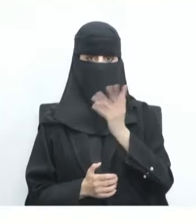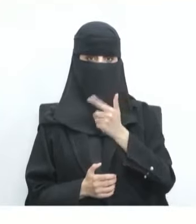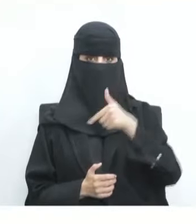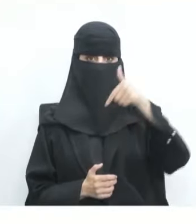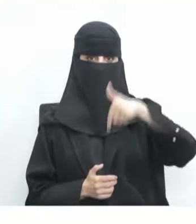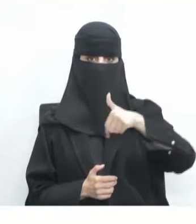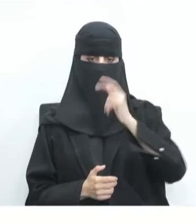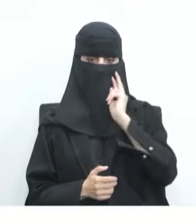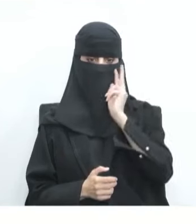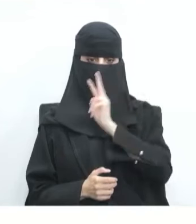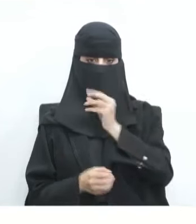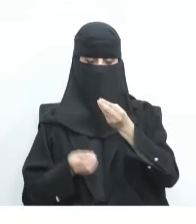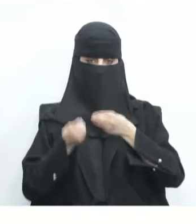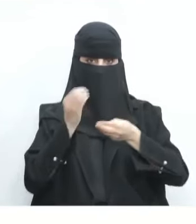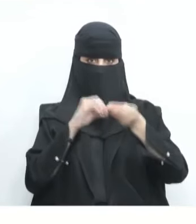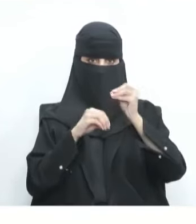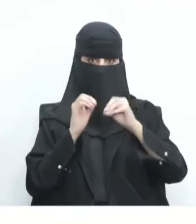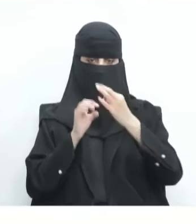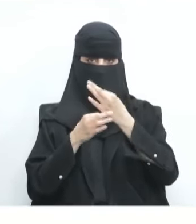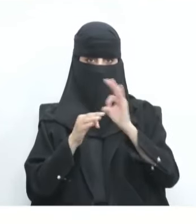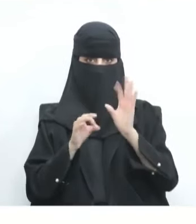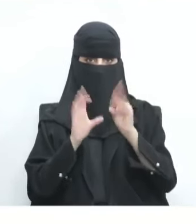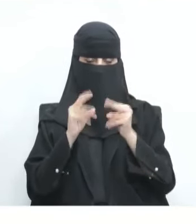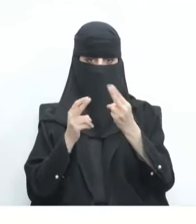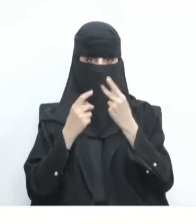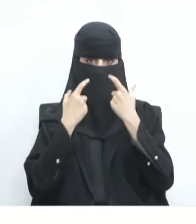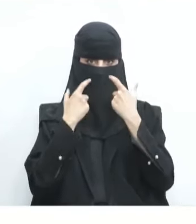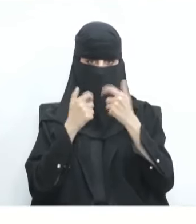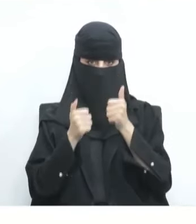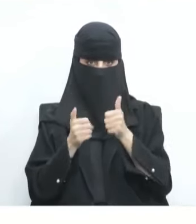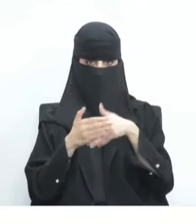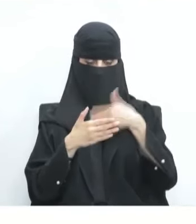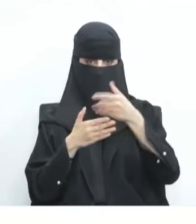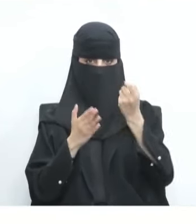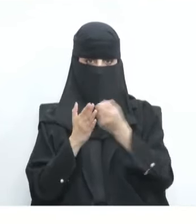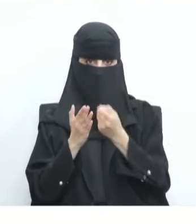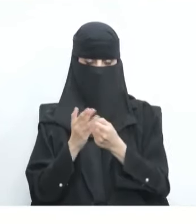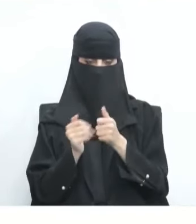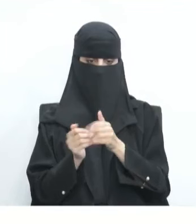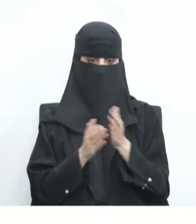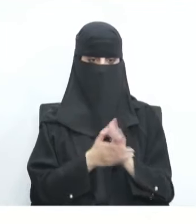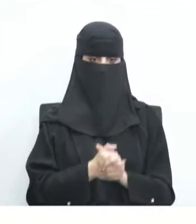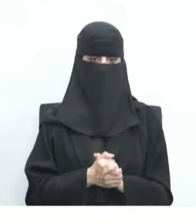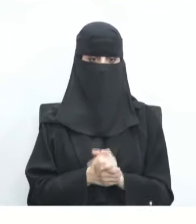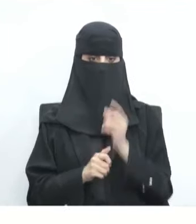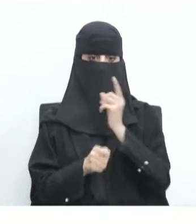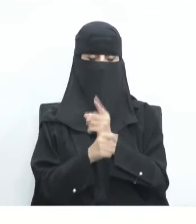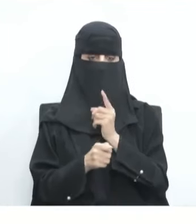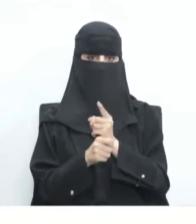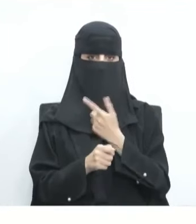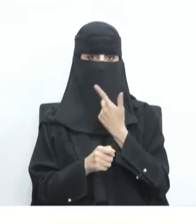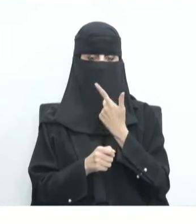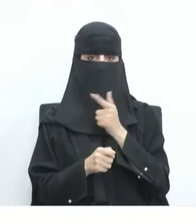اكمل الخريطه وفق ما استمعت اليه من النص استحسنت المعلمه